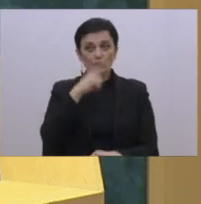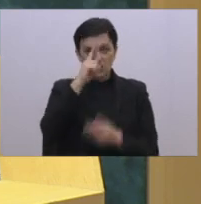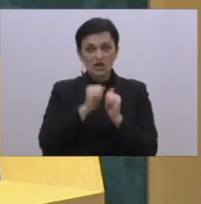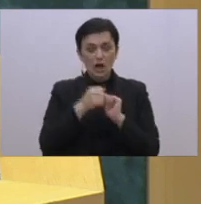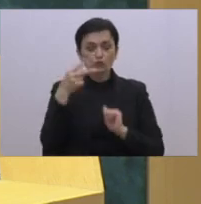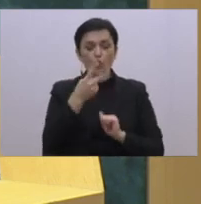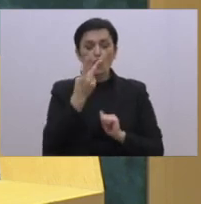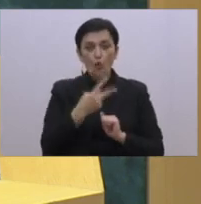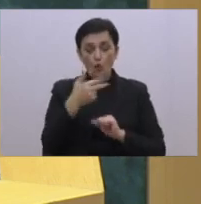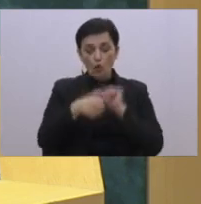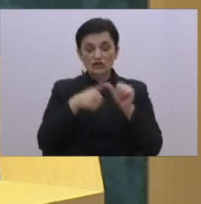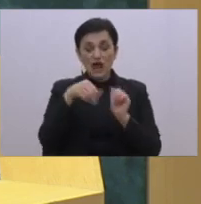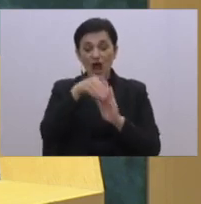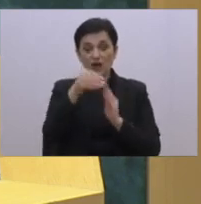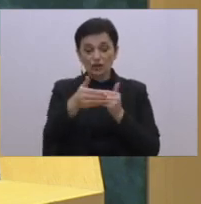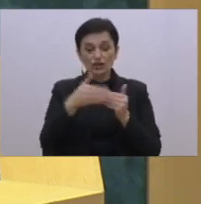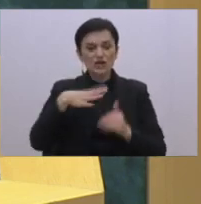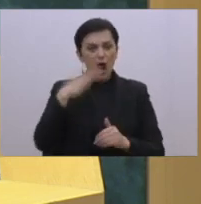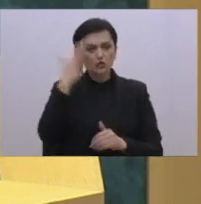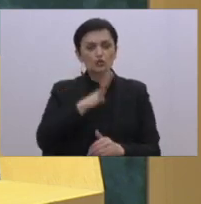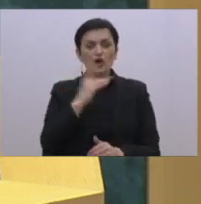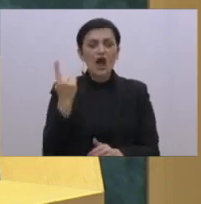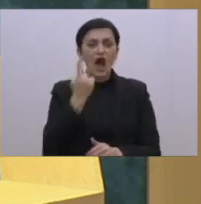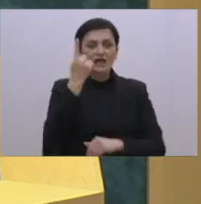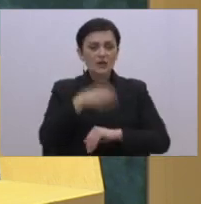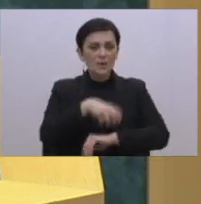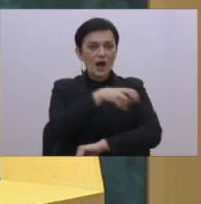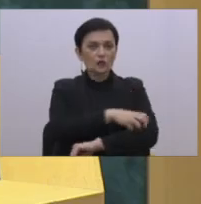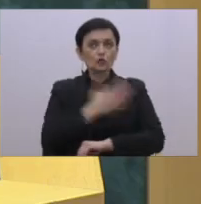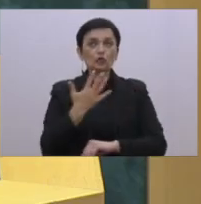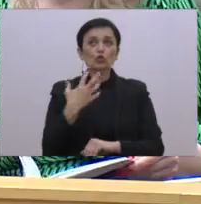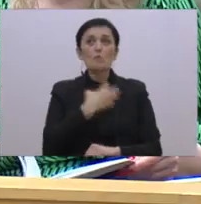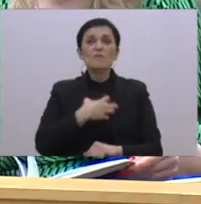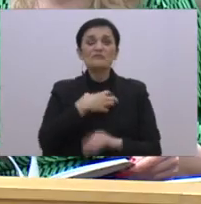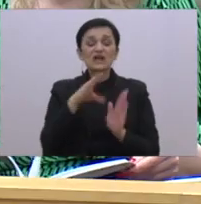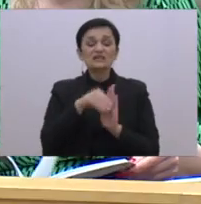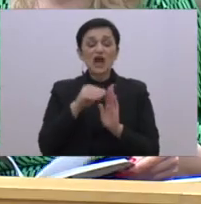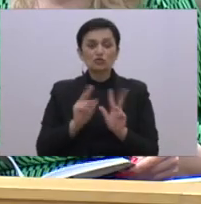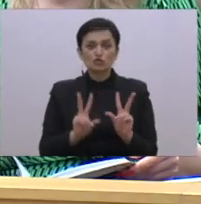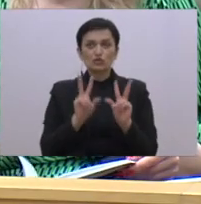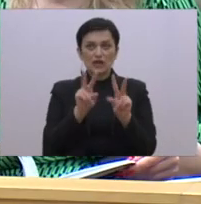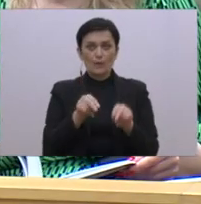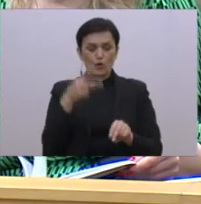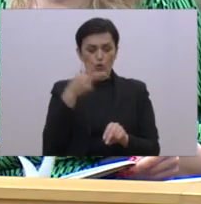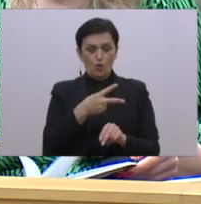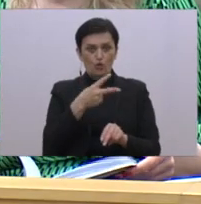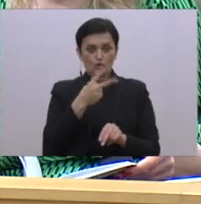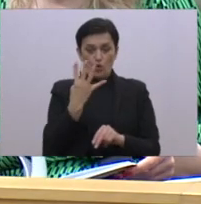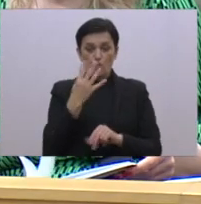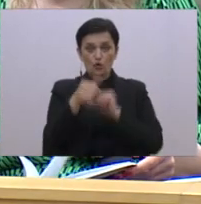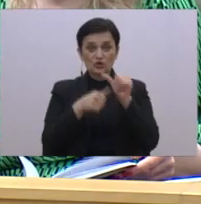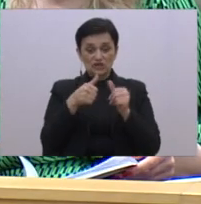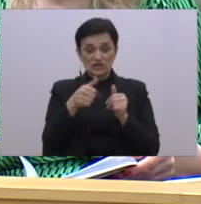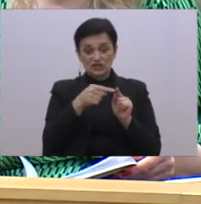რომ 2020 წლის არჩევნების წინ ქართული ოცნება იყო ერთადერთი პარტია, რომლის მთავარ საარჩევნო დაპირებას 2024